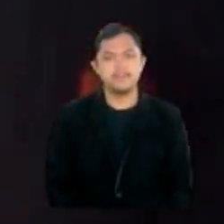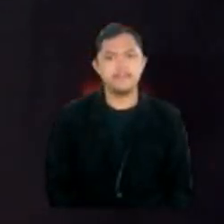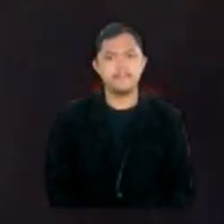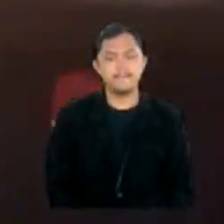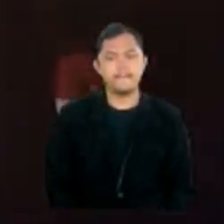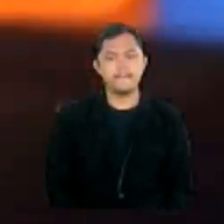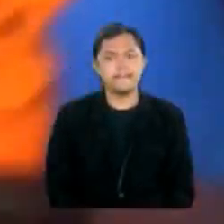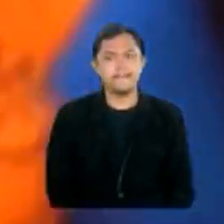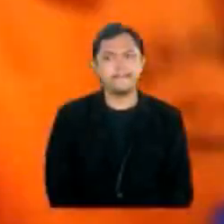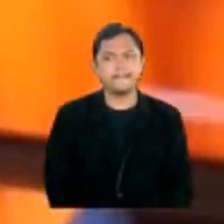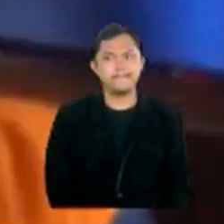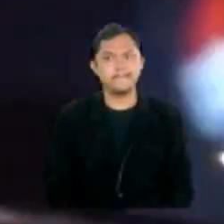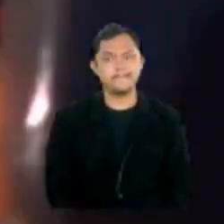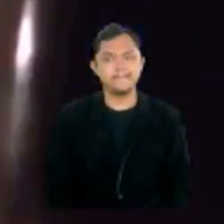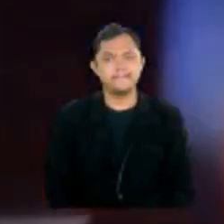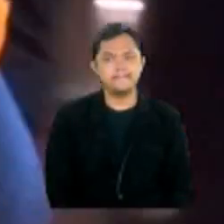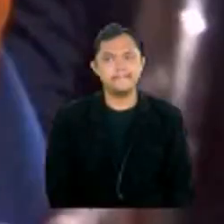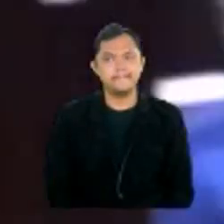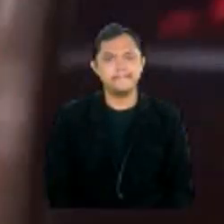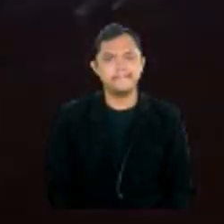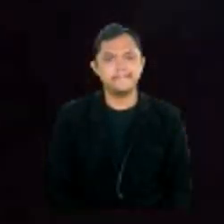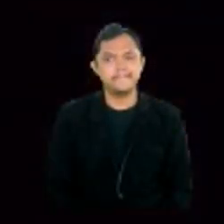Papua.